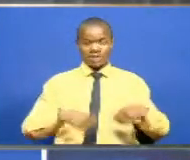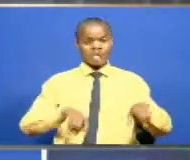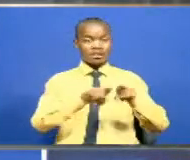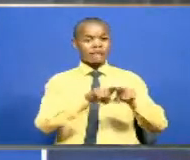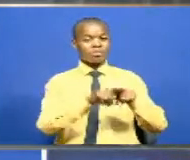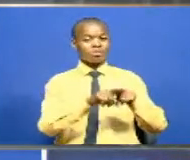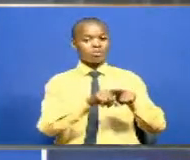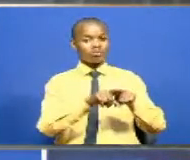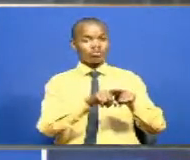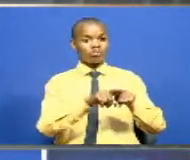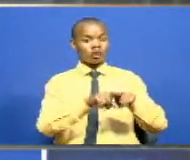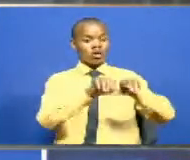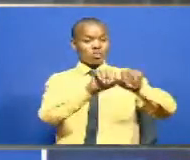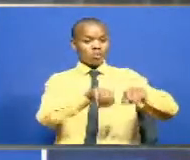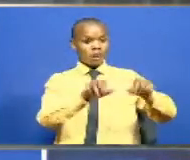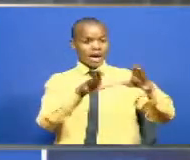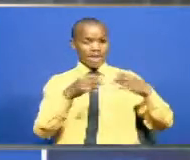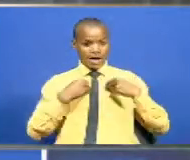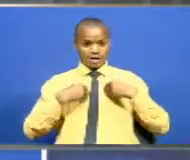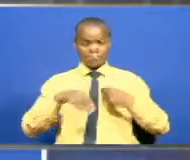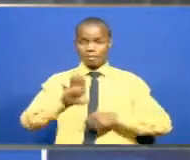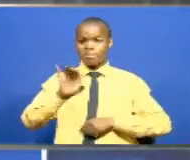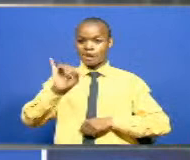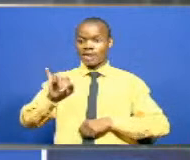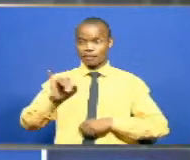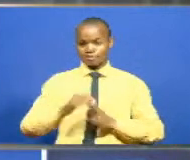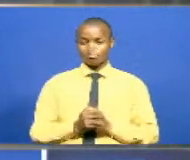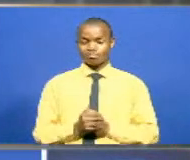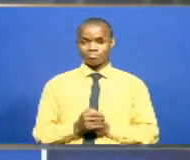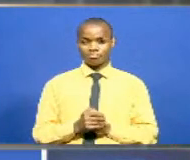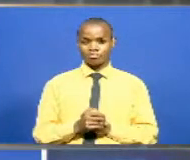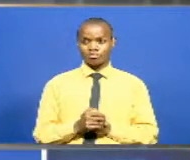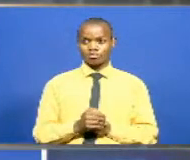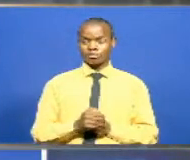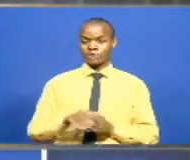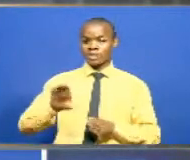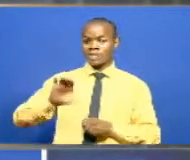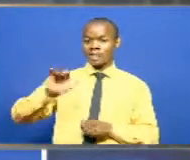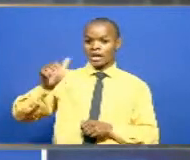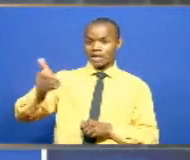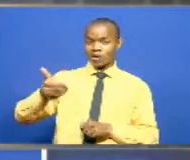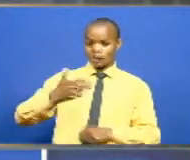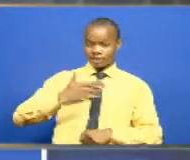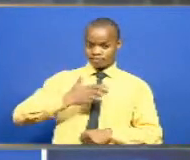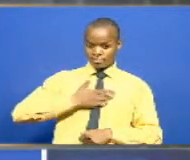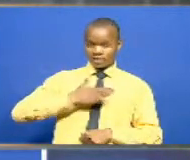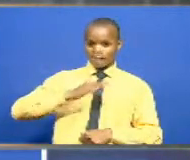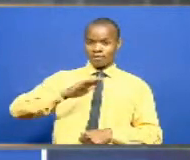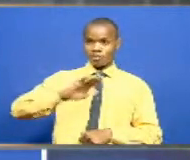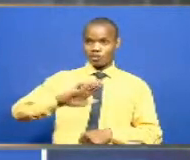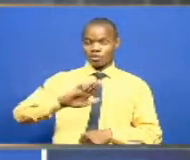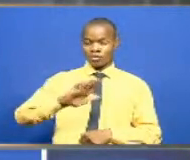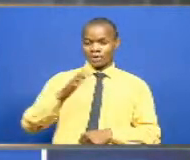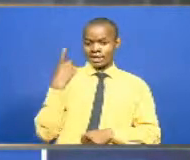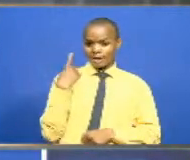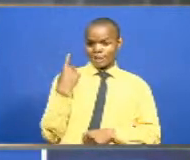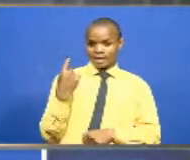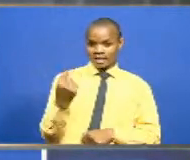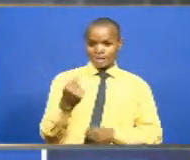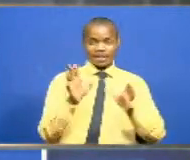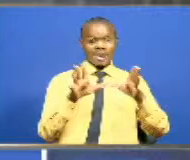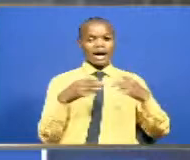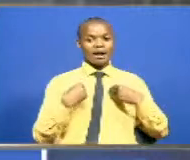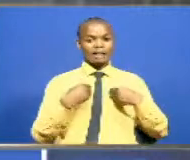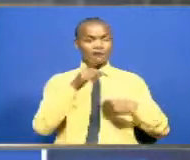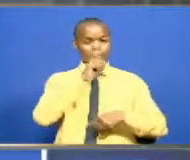litathibitishwa ama kupitisha mswada huo litakapotimizwa. Bunge la kaunti ya Samburu ndilo la hivi punde kupitisha